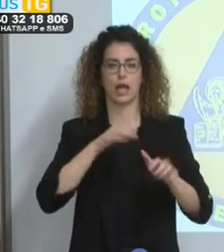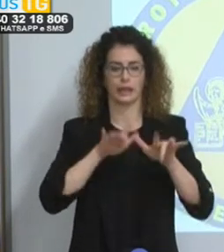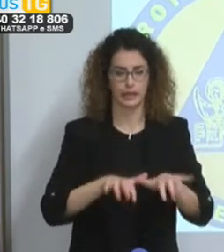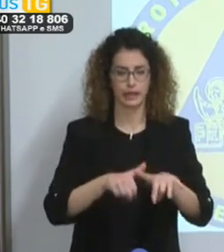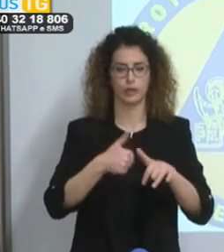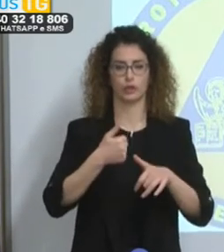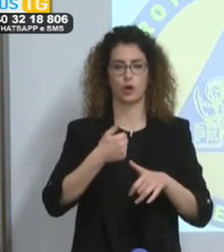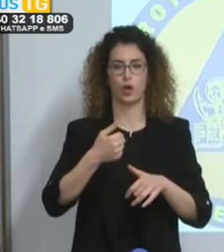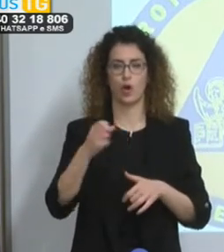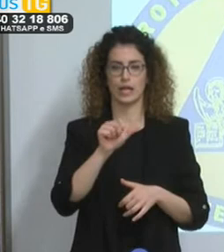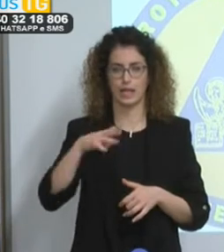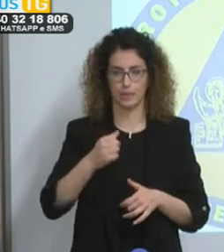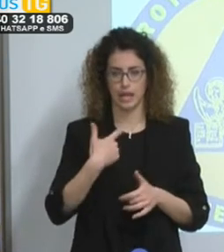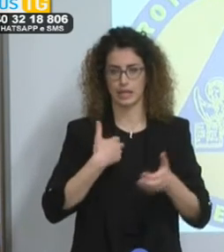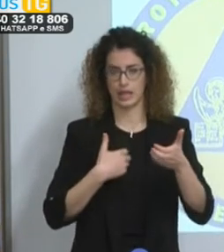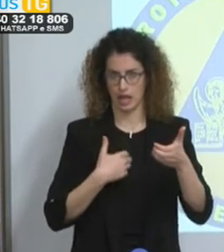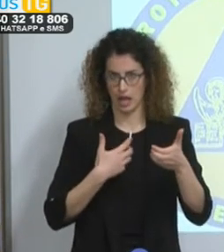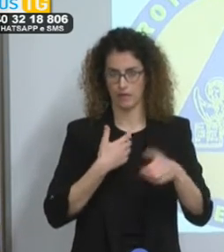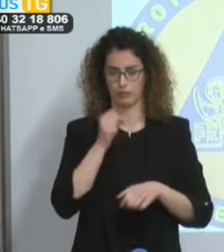messaggi al telefono quando avevano